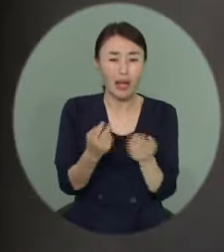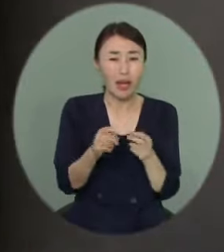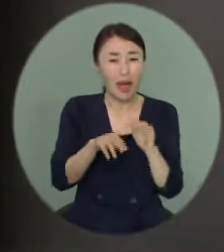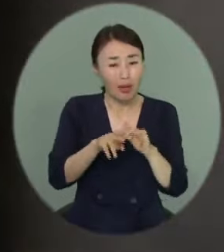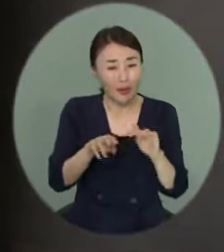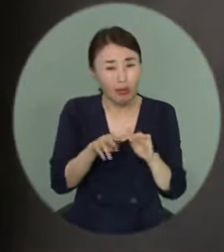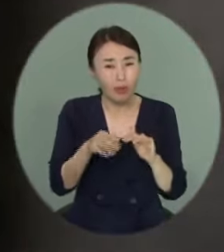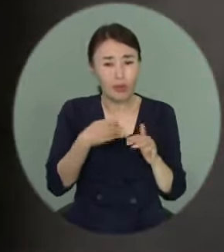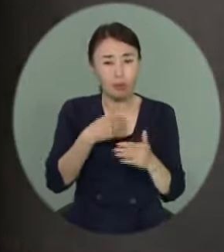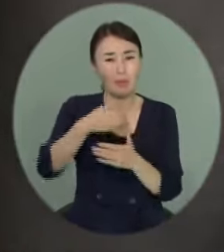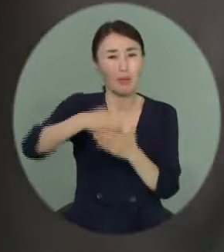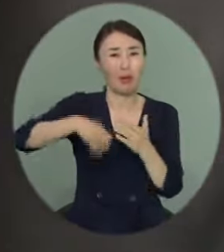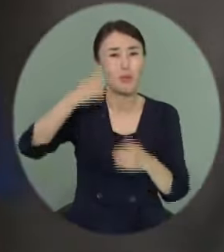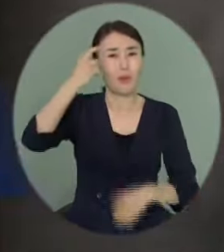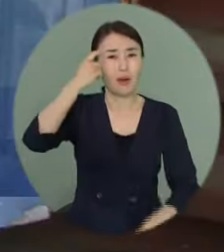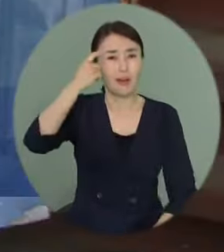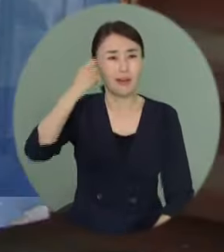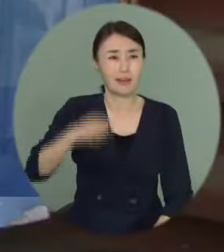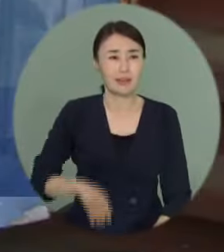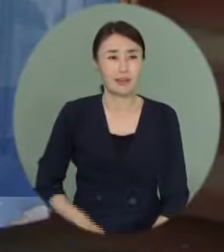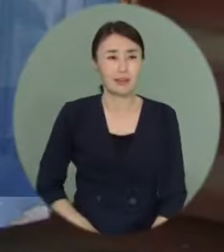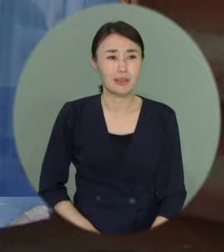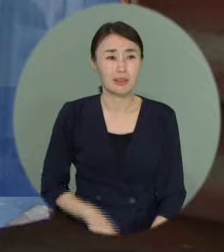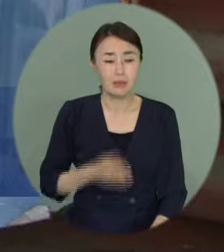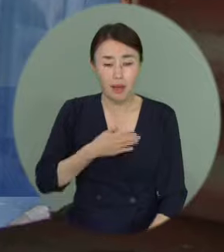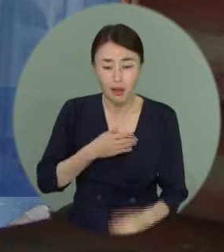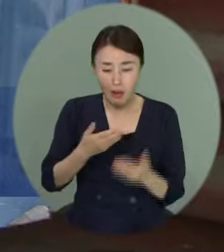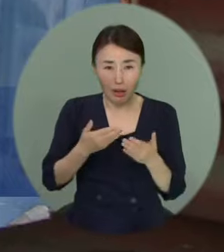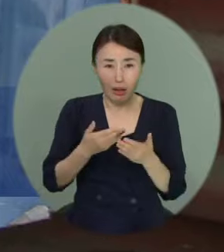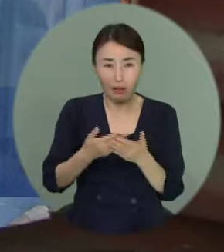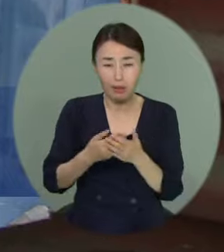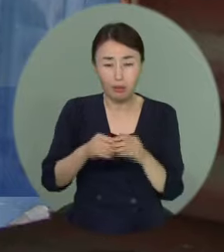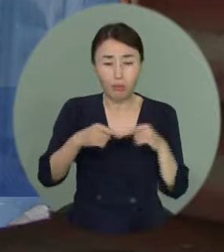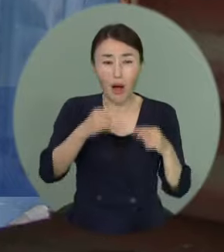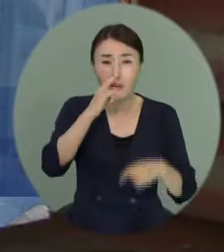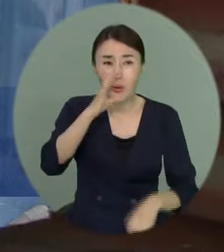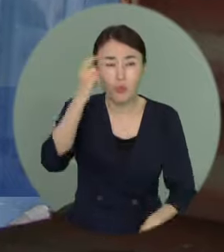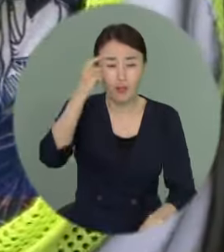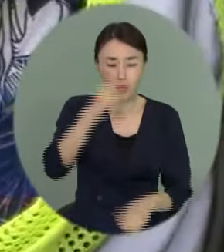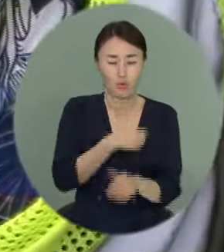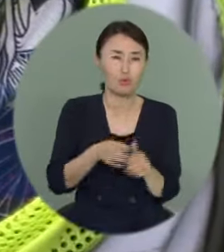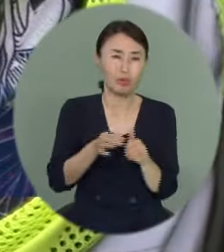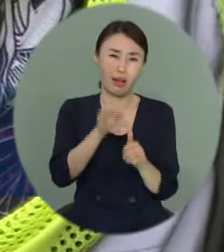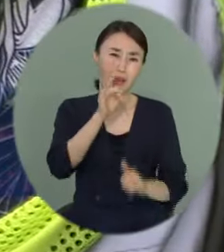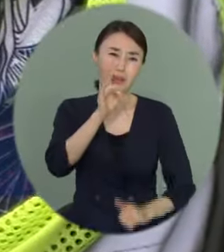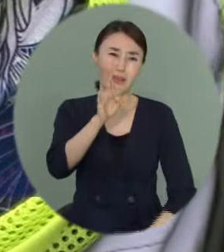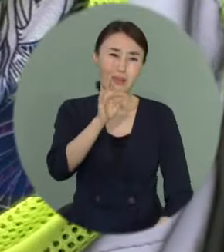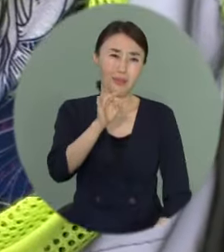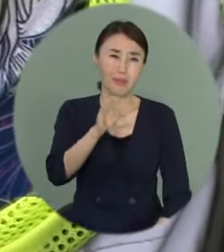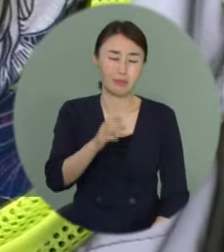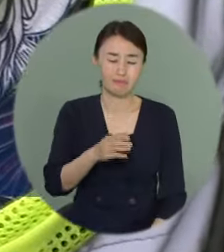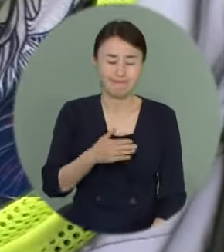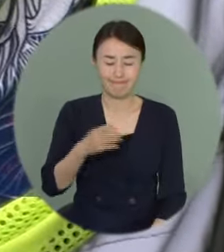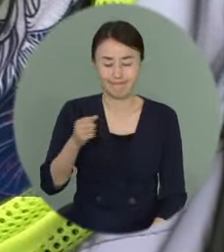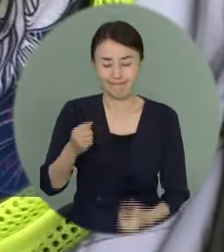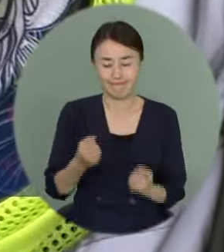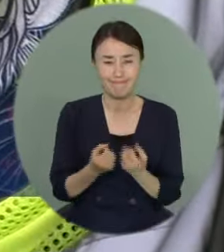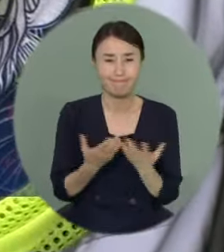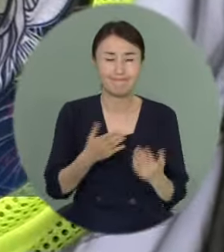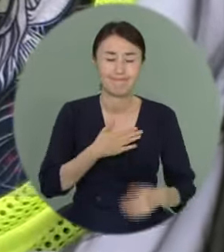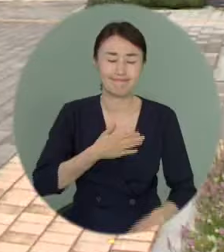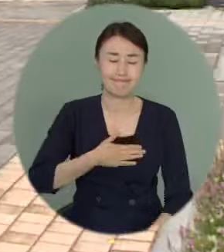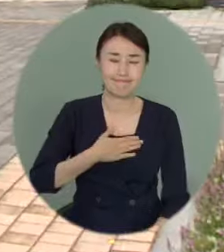빠져야 하냐는 겁니다 그때 왜 안 된대요 그니까는 수급자들은 안 된대요 그래 알았어요